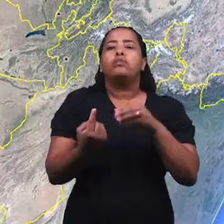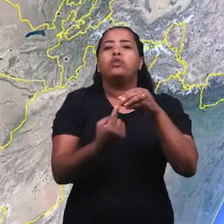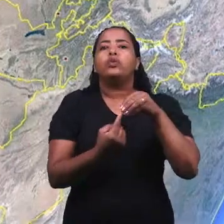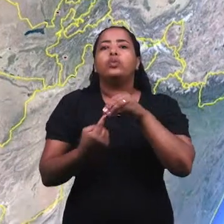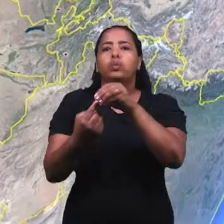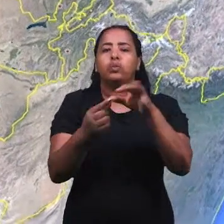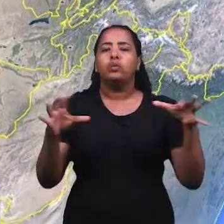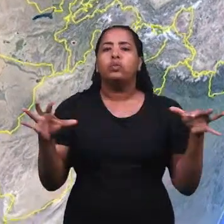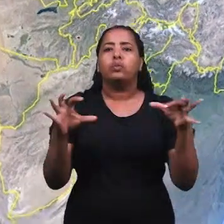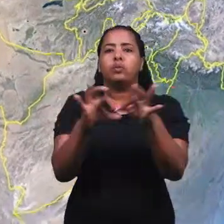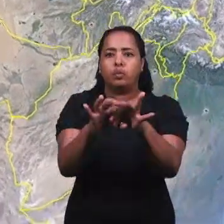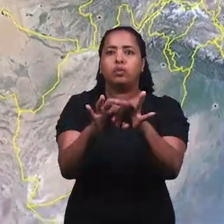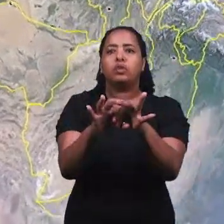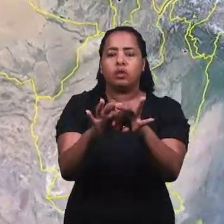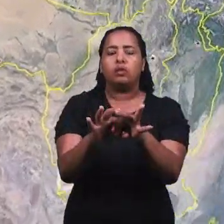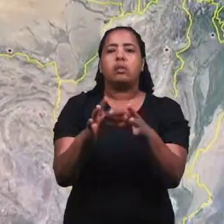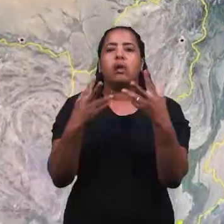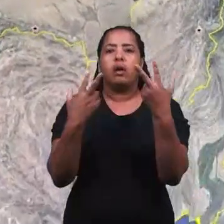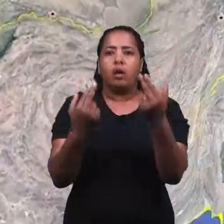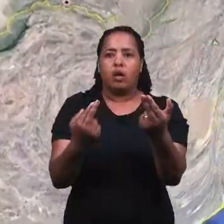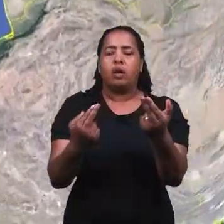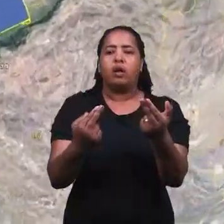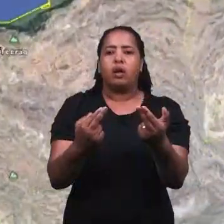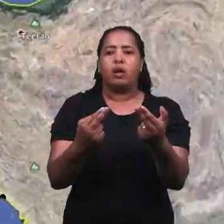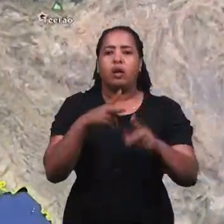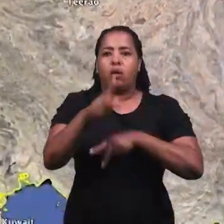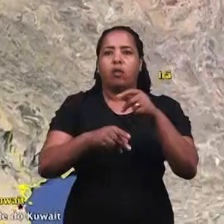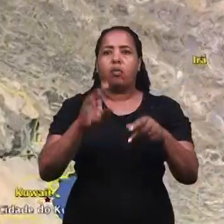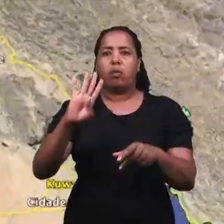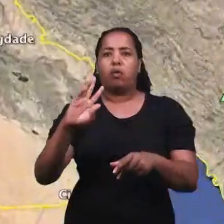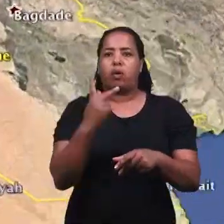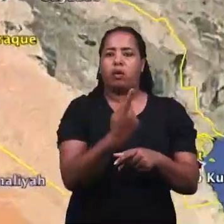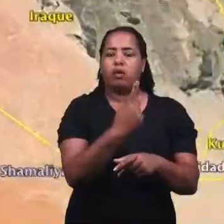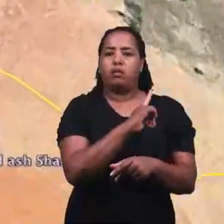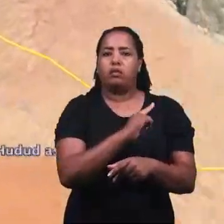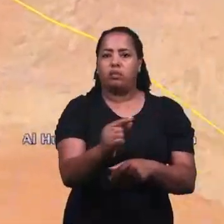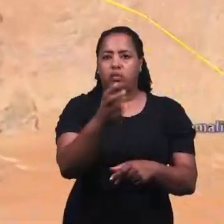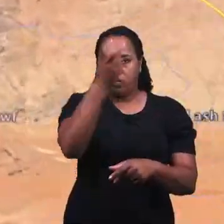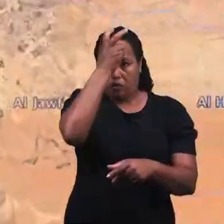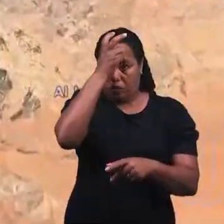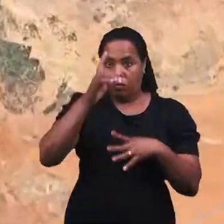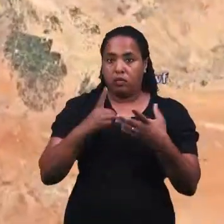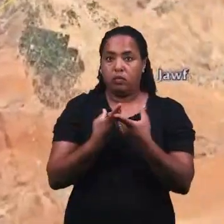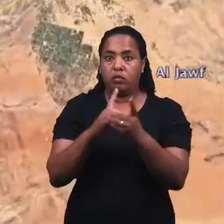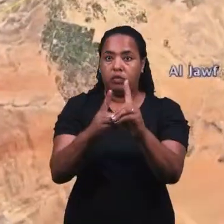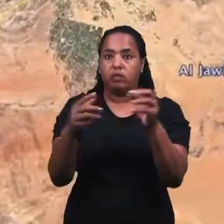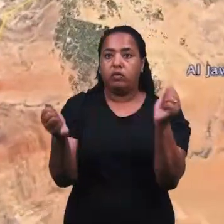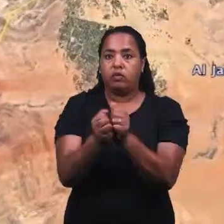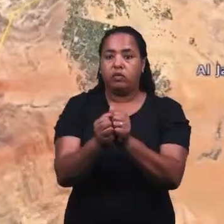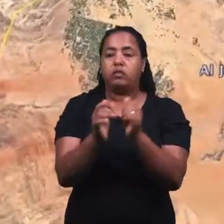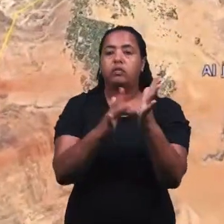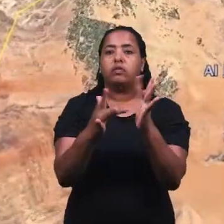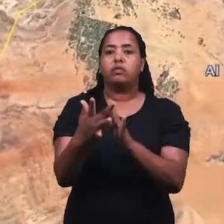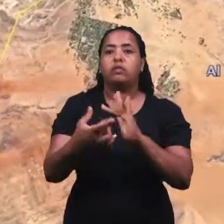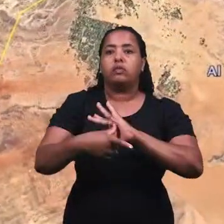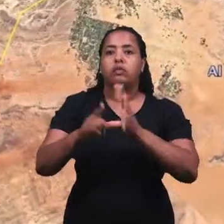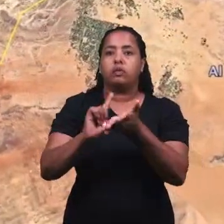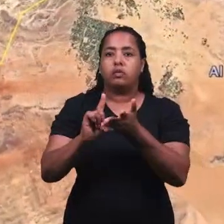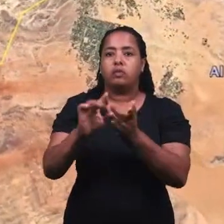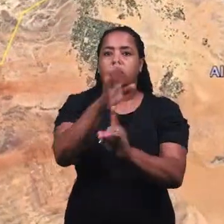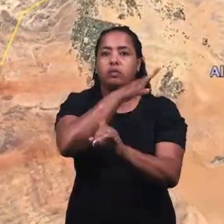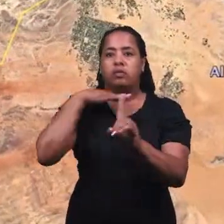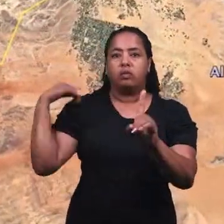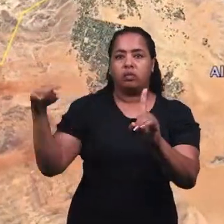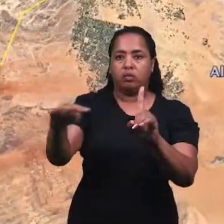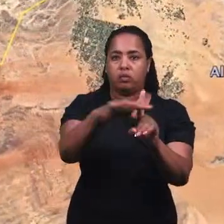moment d'unité et de communion, comme l'ont vécu les Hébreux à leur sortie d'Égypte et les disciples avec le Seigneur Jésus à